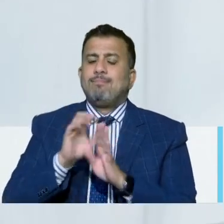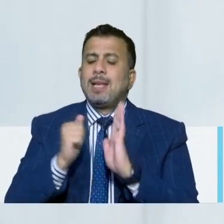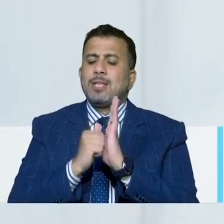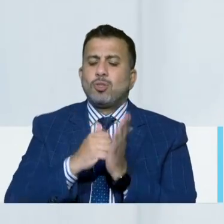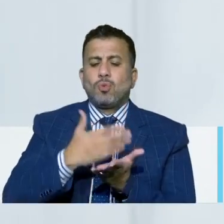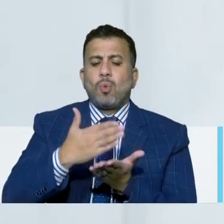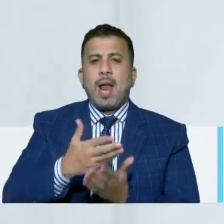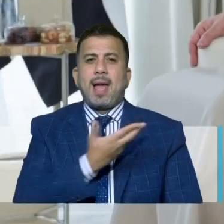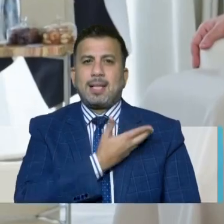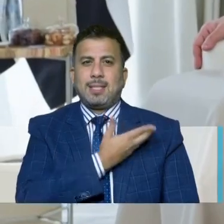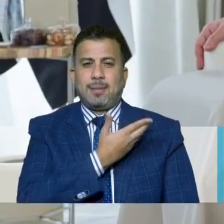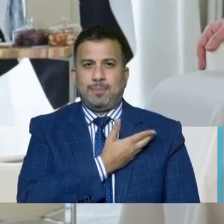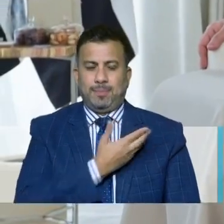الكافي الى سكانه